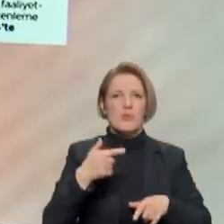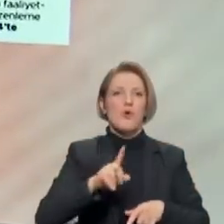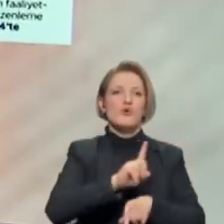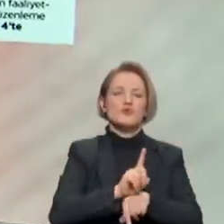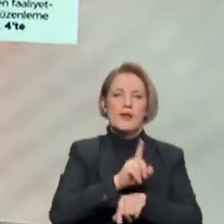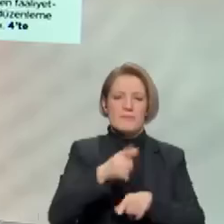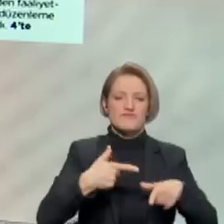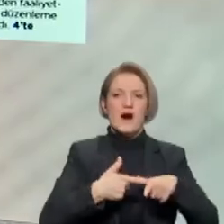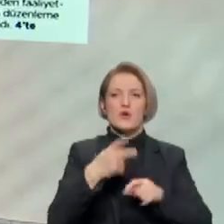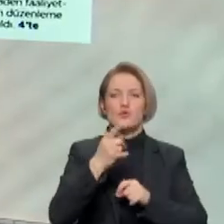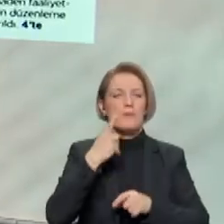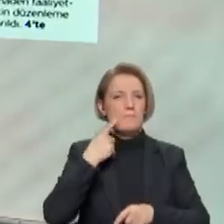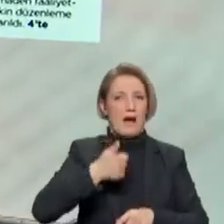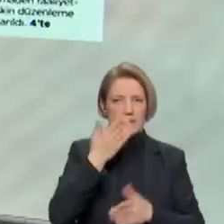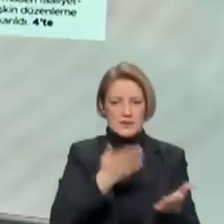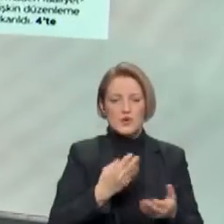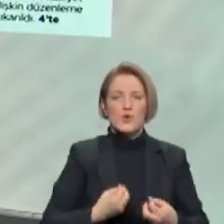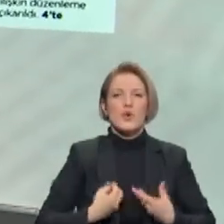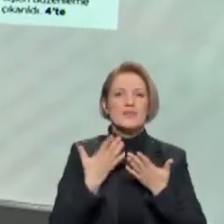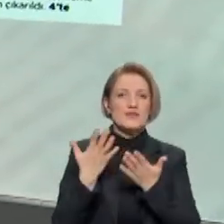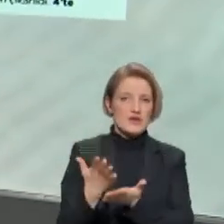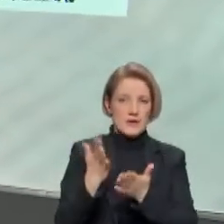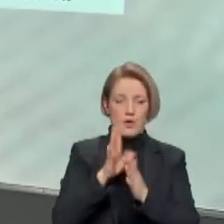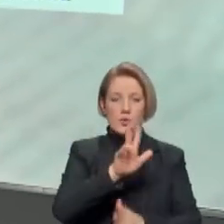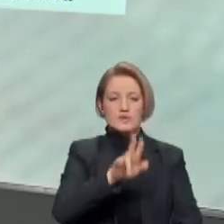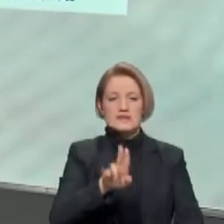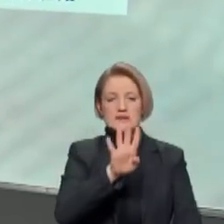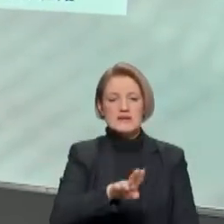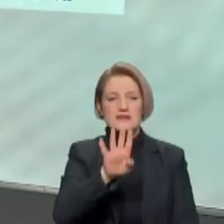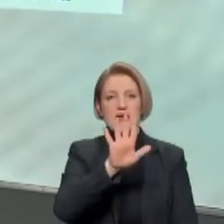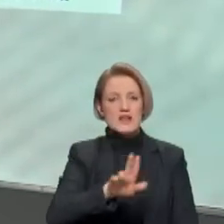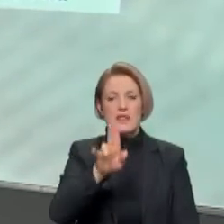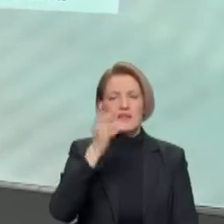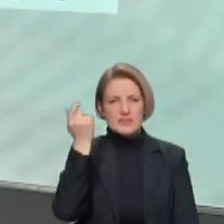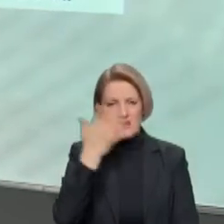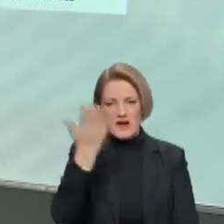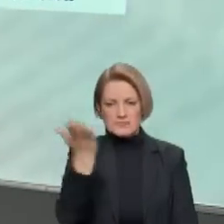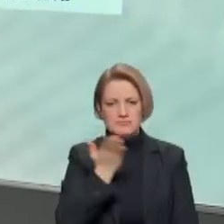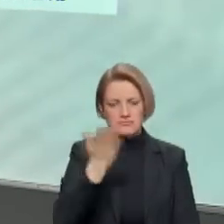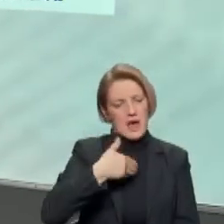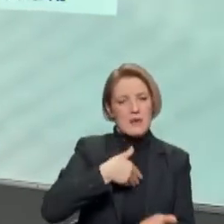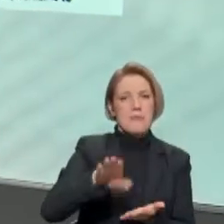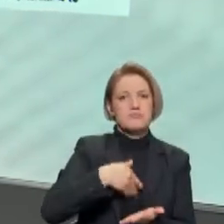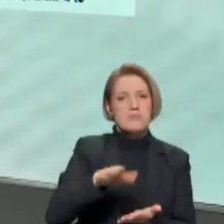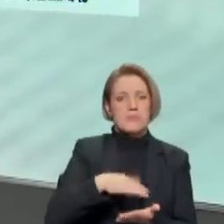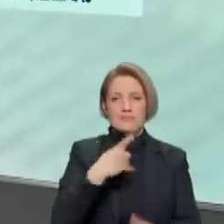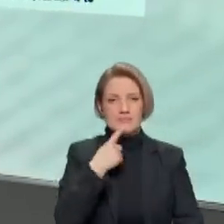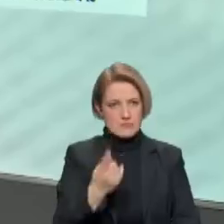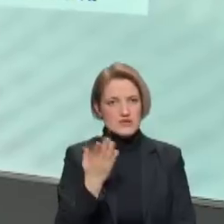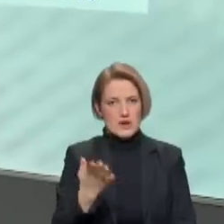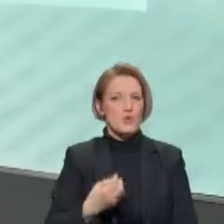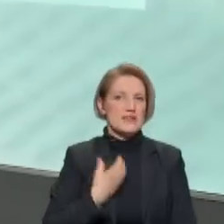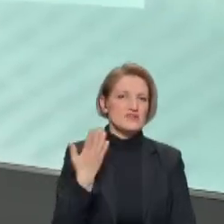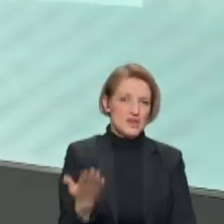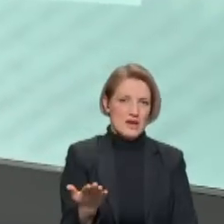Özlü'ydü. Sonra üreticinin de 37, 47, 57 kez getirseniz biz de buna itiraz edeceğiz demişti